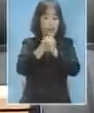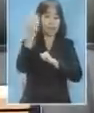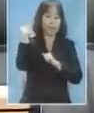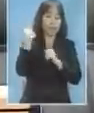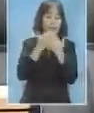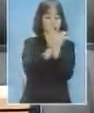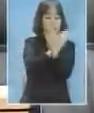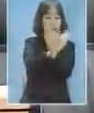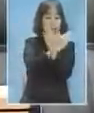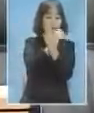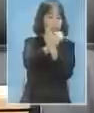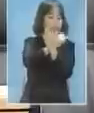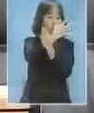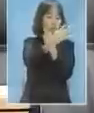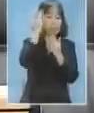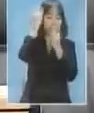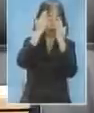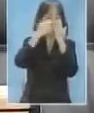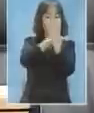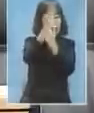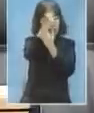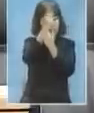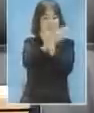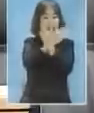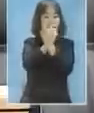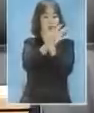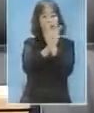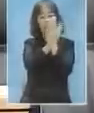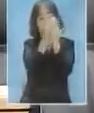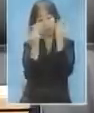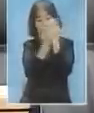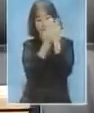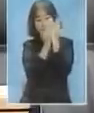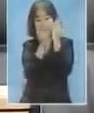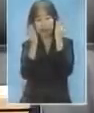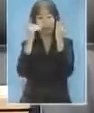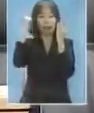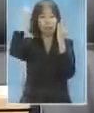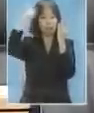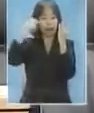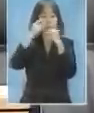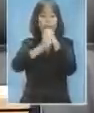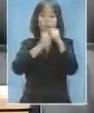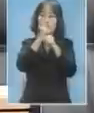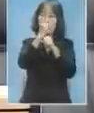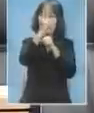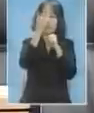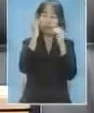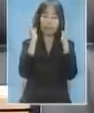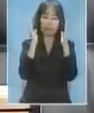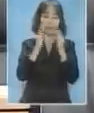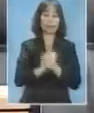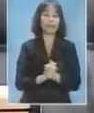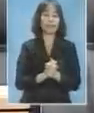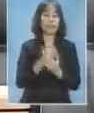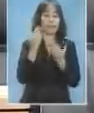ภาคตะวันตกของเราไม่มีทางออกทะเลสู่มหาสมุทรอินเดียแต่เราก็ทำได้ในเวลาเพียงแค่ปีเศษเท่านั้นเองหรือว่า